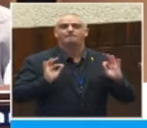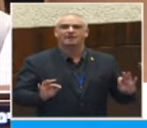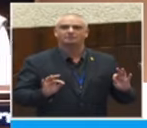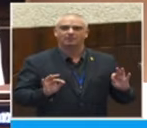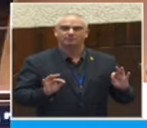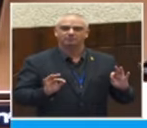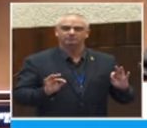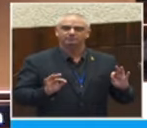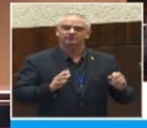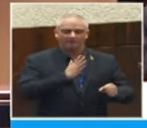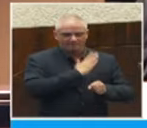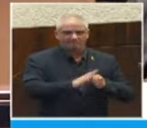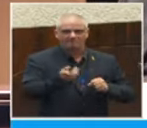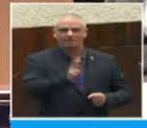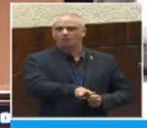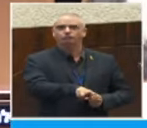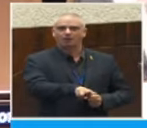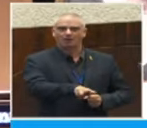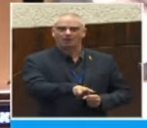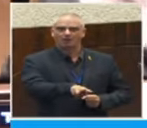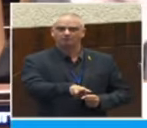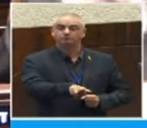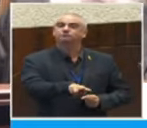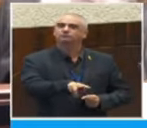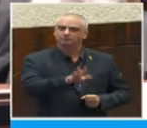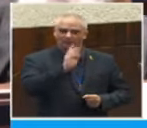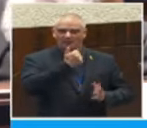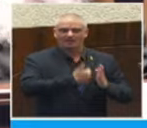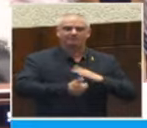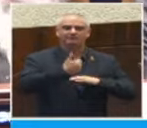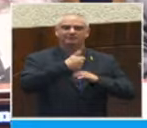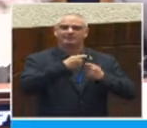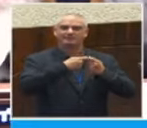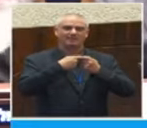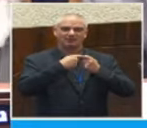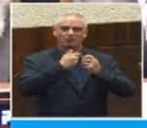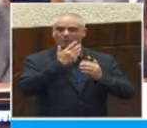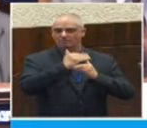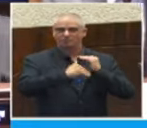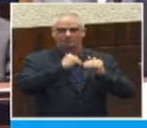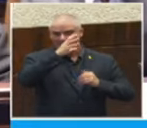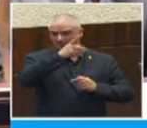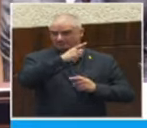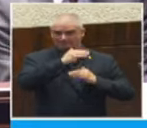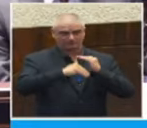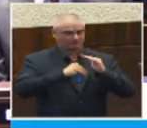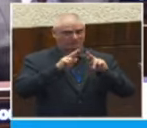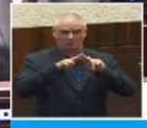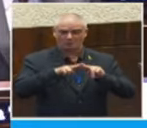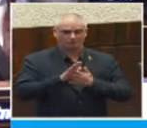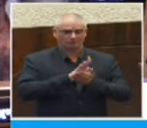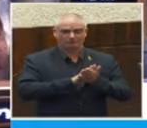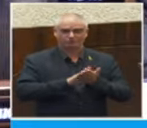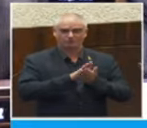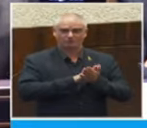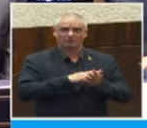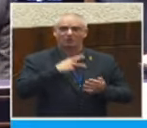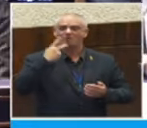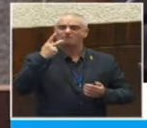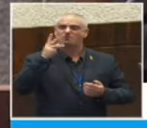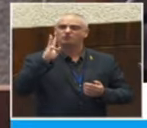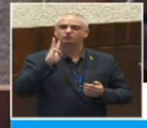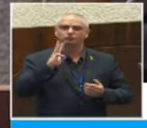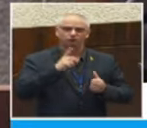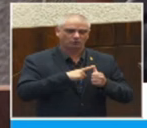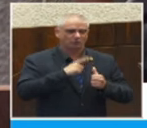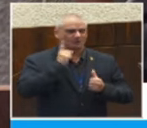וחוסל. גם מצמרת הנהגת ארגון הטרור חיזבאללה לא נותר כמעט דבר. פואד שוקר, קרוי סד